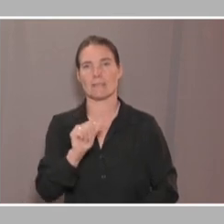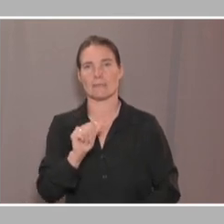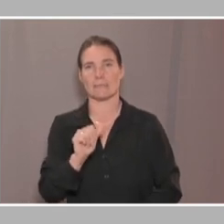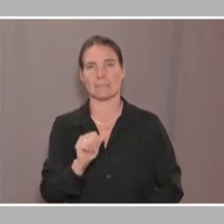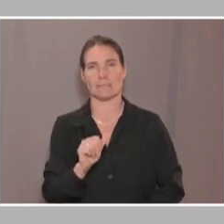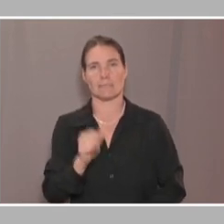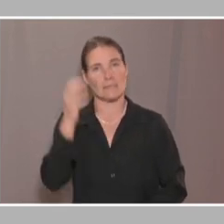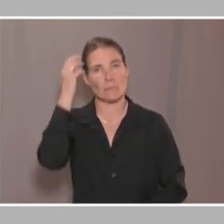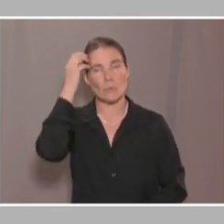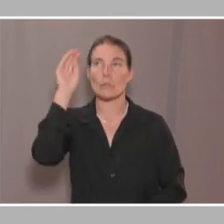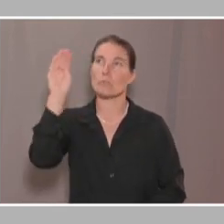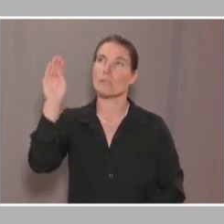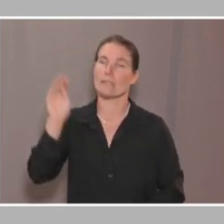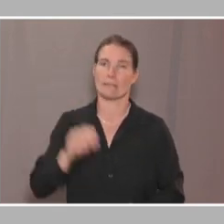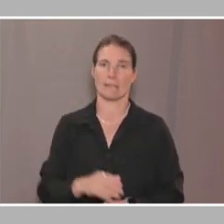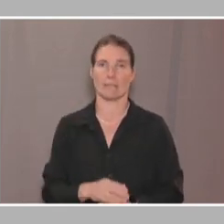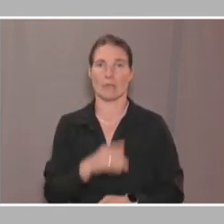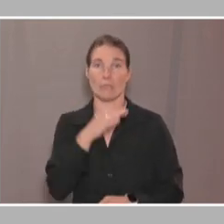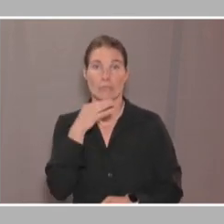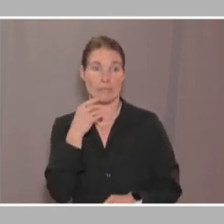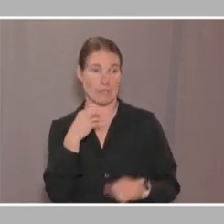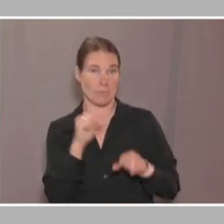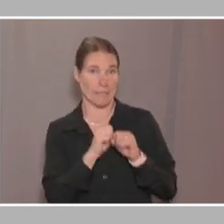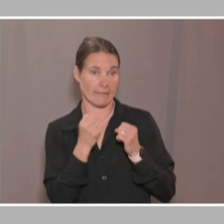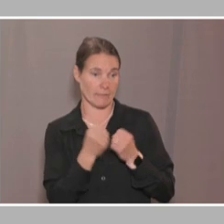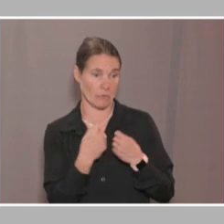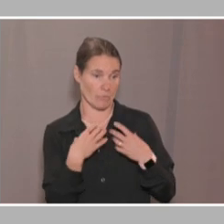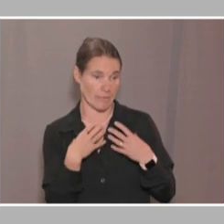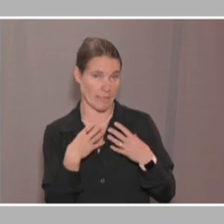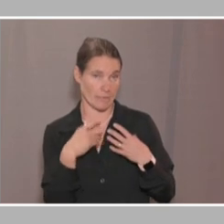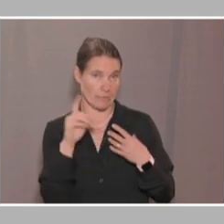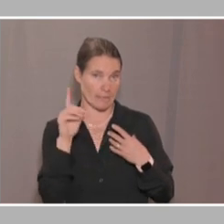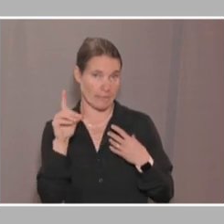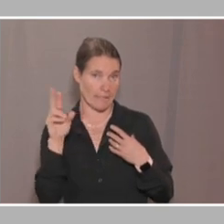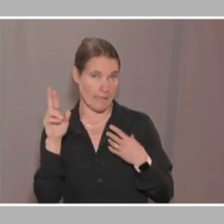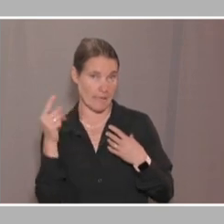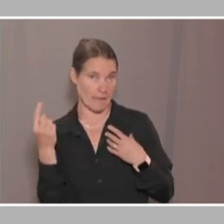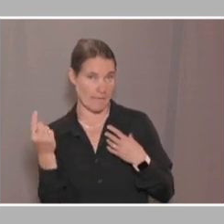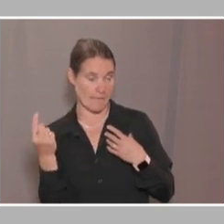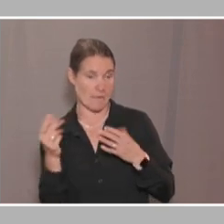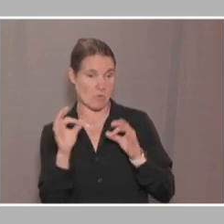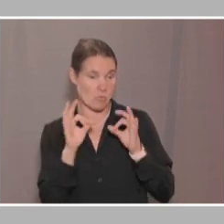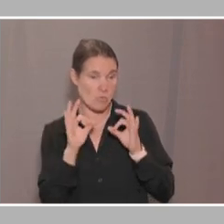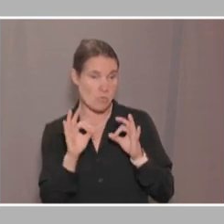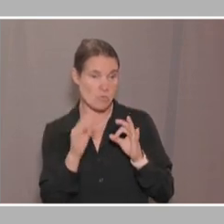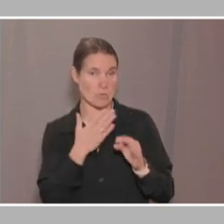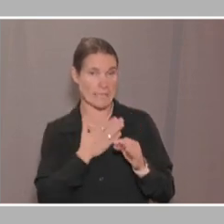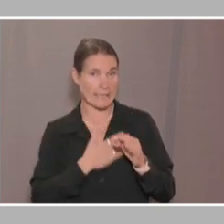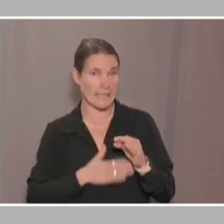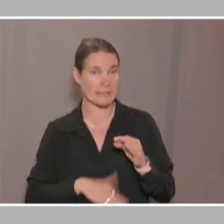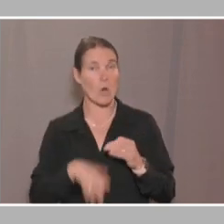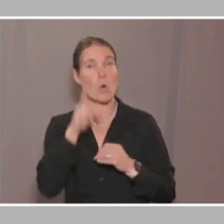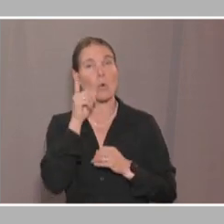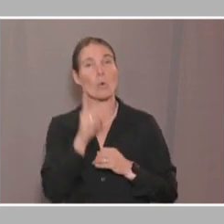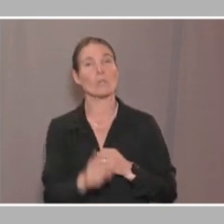nach Kapazitäten für StudienbewerberInnen aus der DDR, dass sie gut und gerne